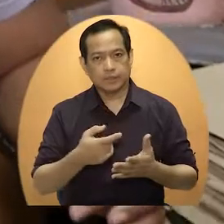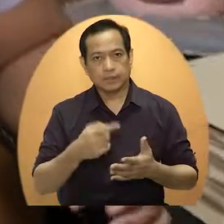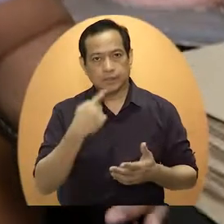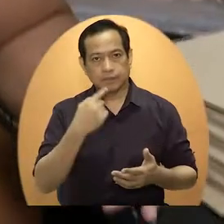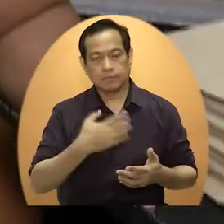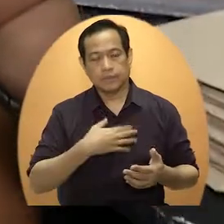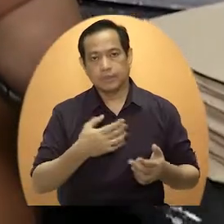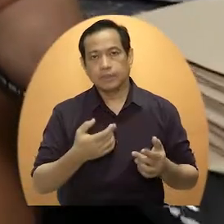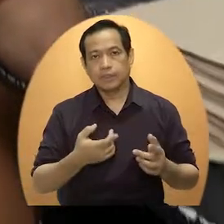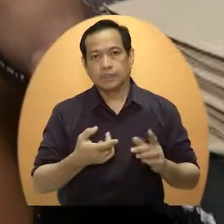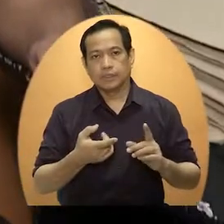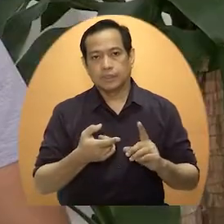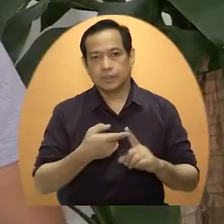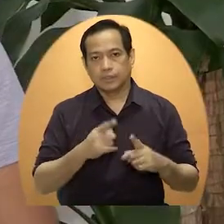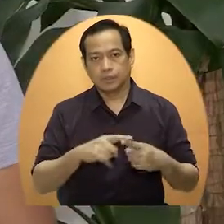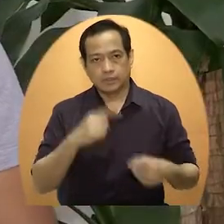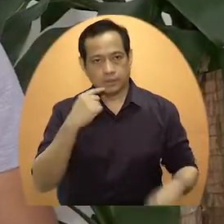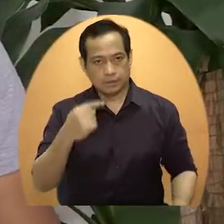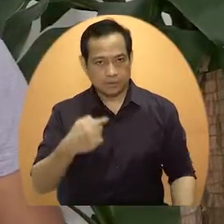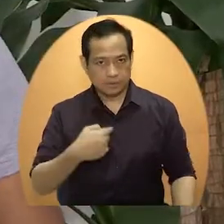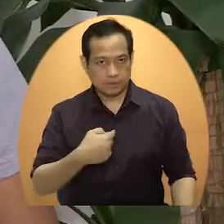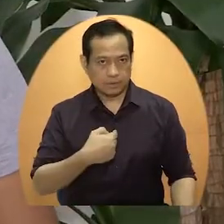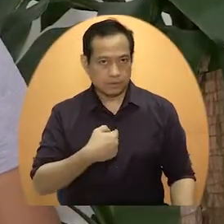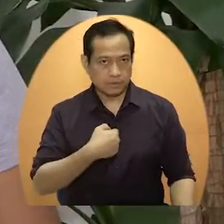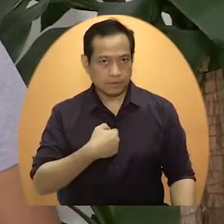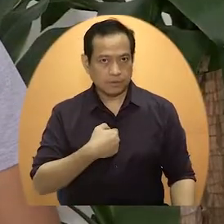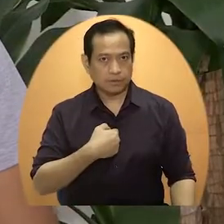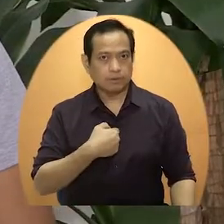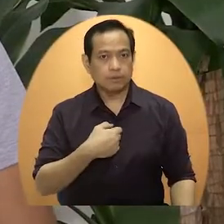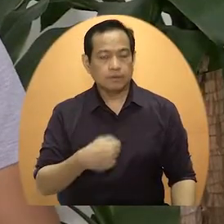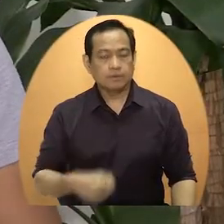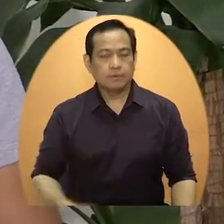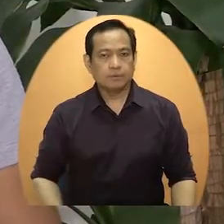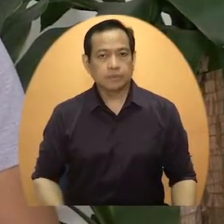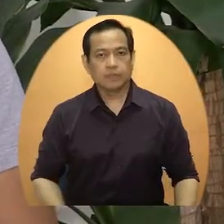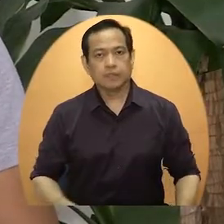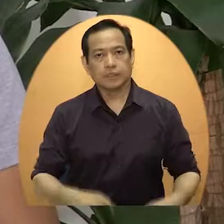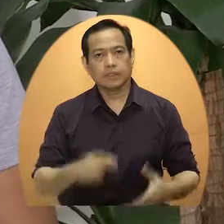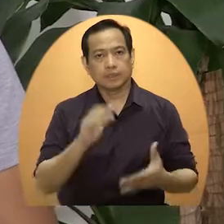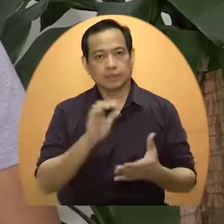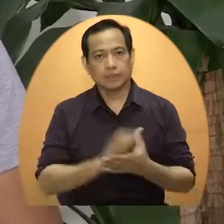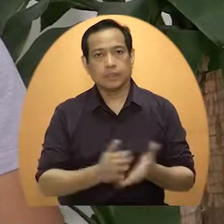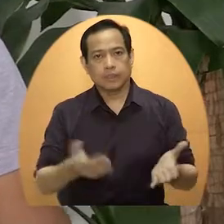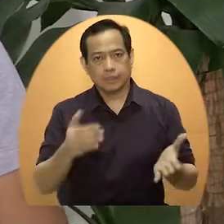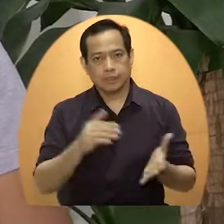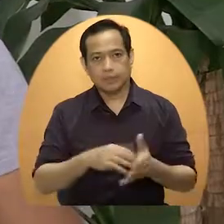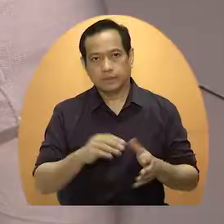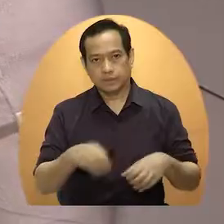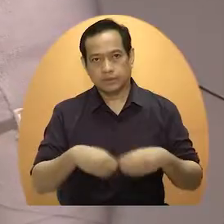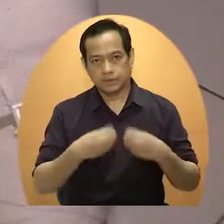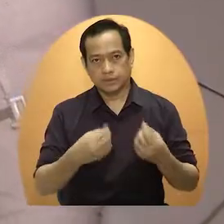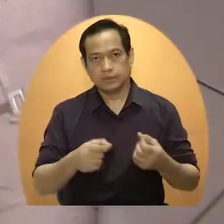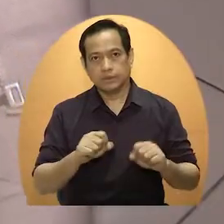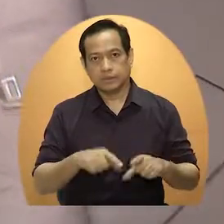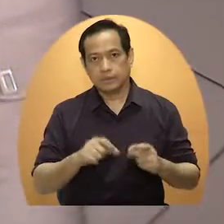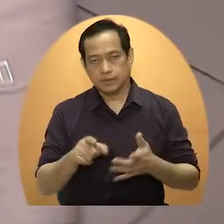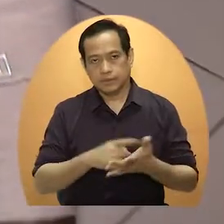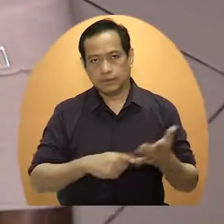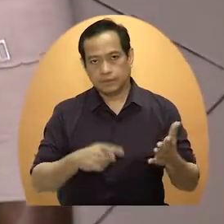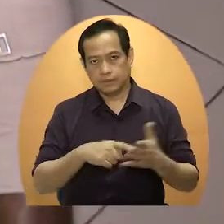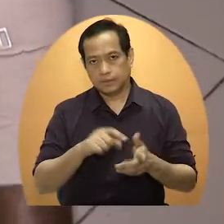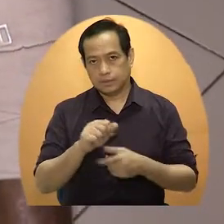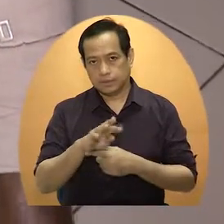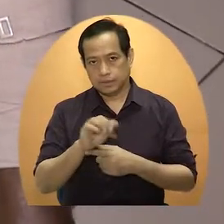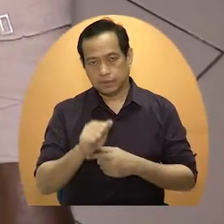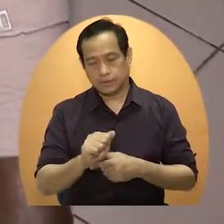niya, pare, nag-asawa na pala yung asawa ng iba. Ang yabang pag nagpapadala ng pera, bibili ng tatlong jug na tuba, nagpapainom sa mga